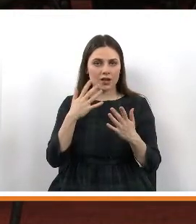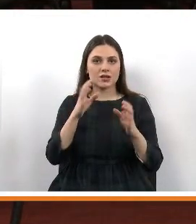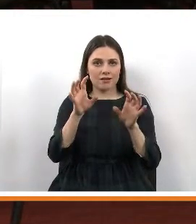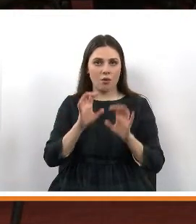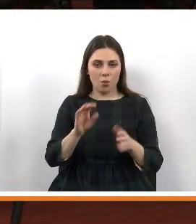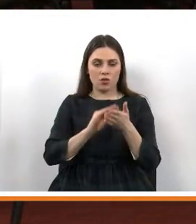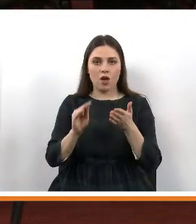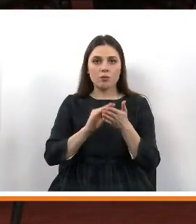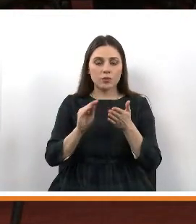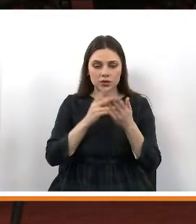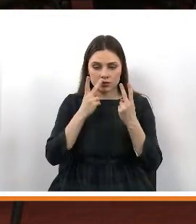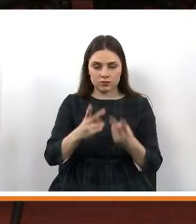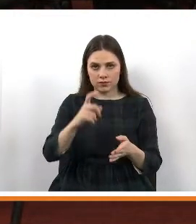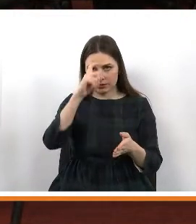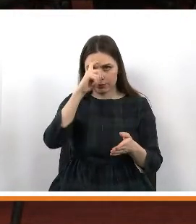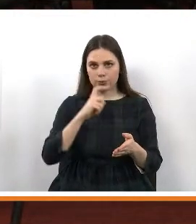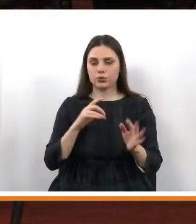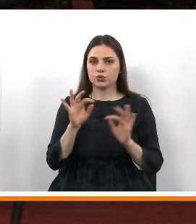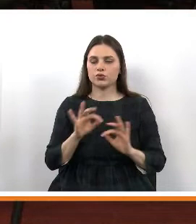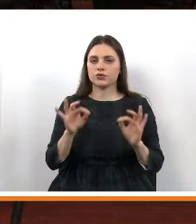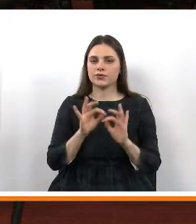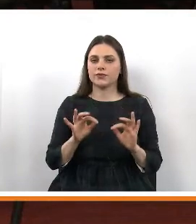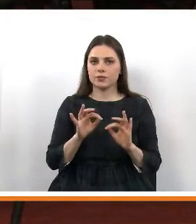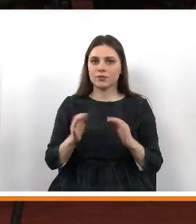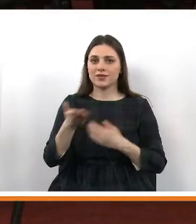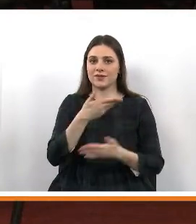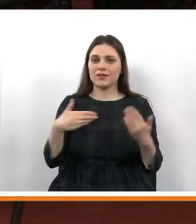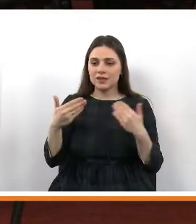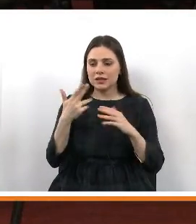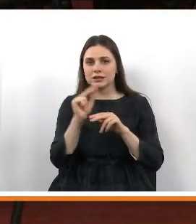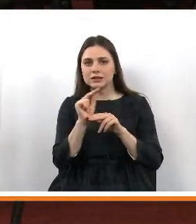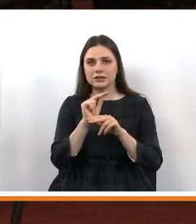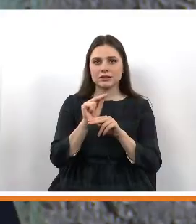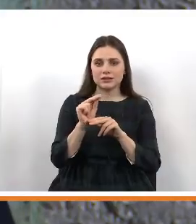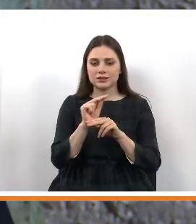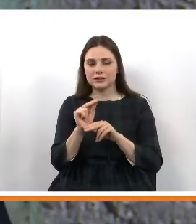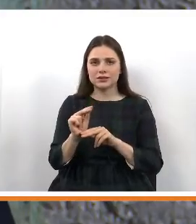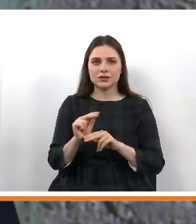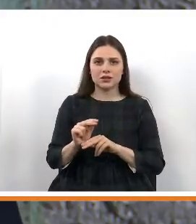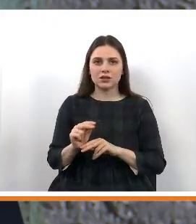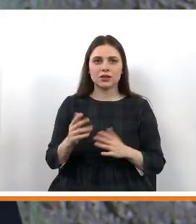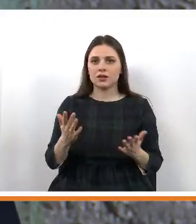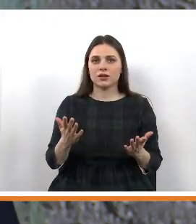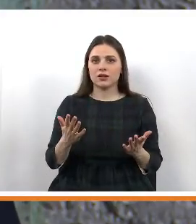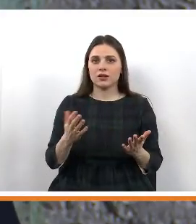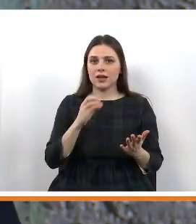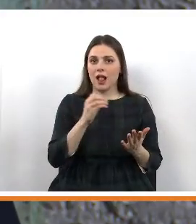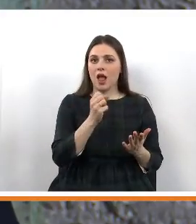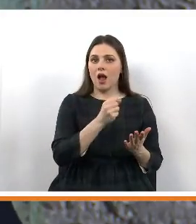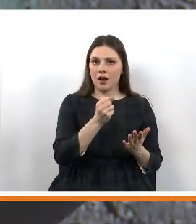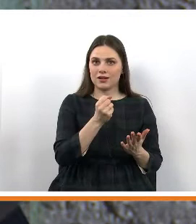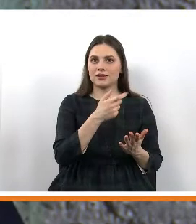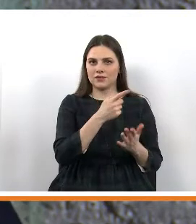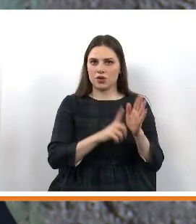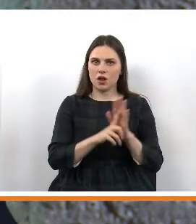что понять его практически невозможно. И как бы мы тут не латали вот это вот все, вот спасибо Елене Алексеевне, которая взяла это в руки, но Елена